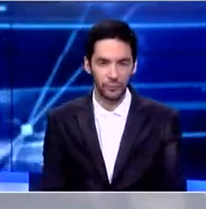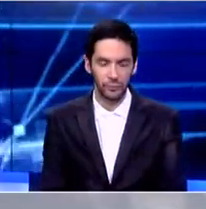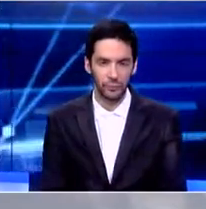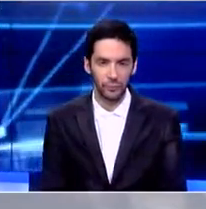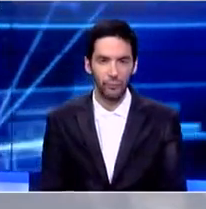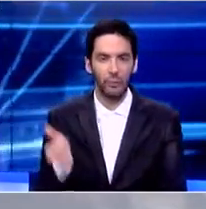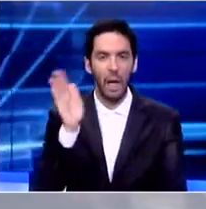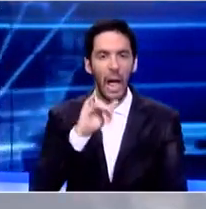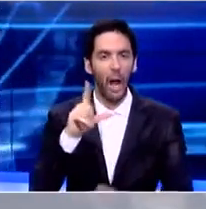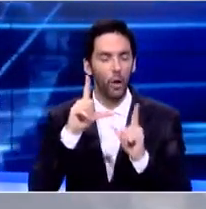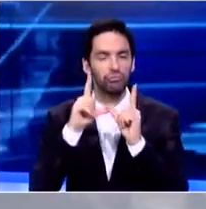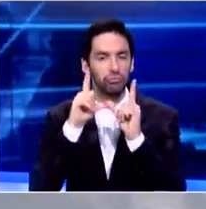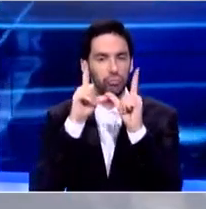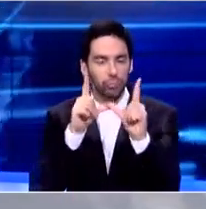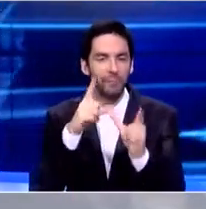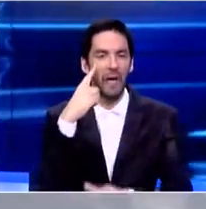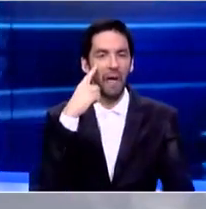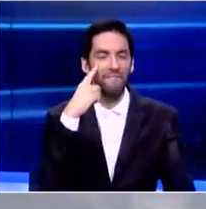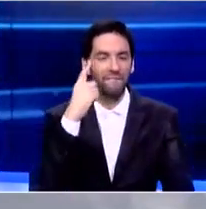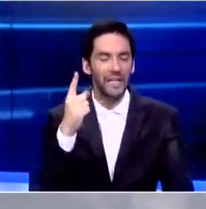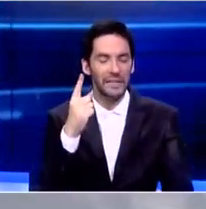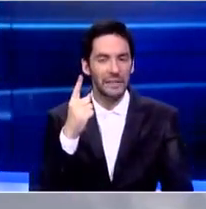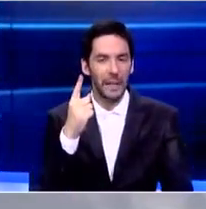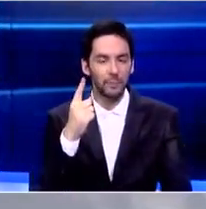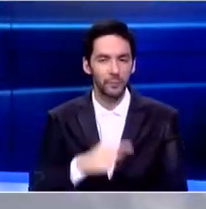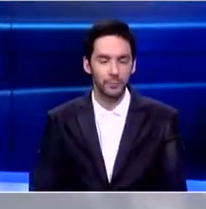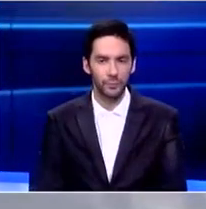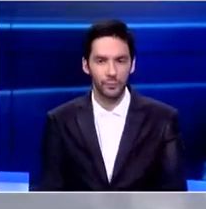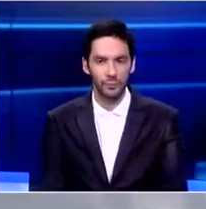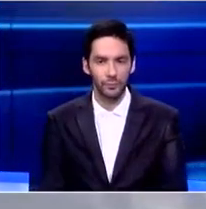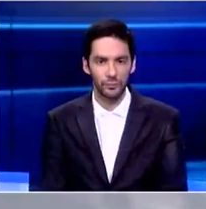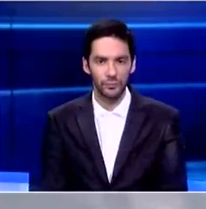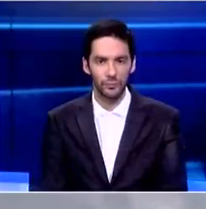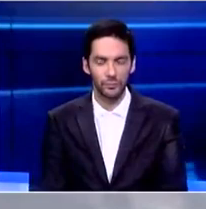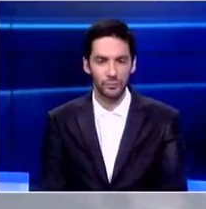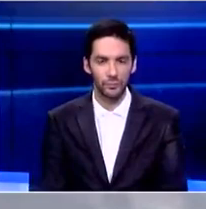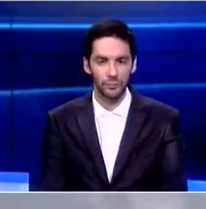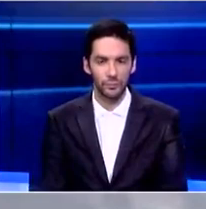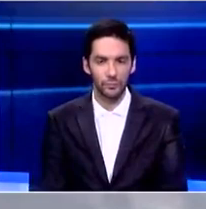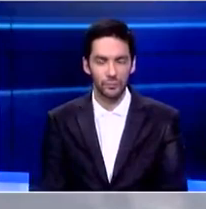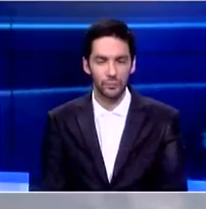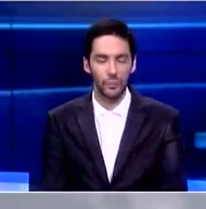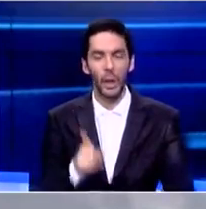δούμε και την κατανομή η οποία υπάρχει για τους ανθρώπους οι οποίοι βρίσκονται σε μονάδες εντατικής θεραπείας.